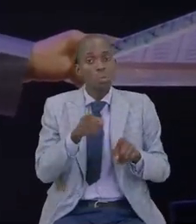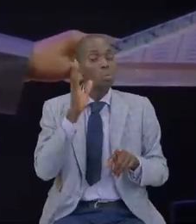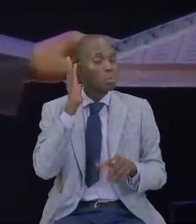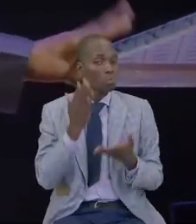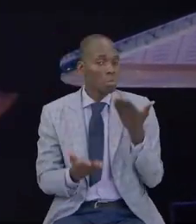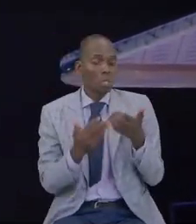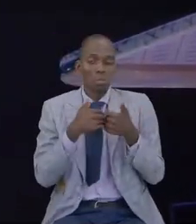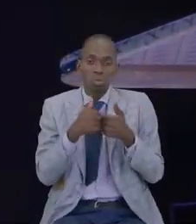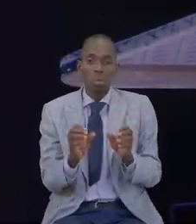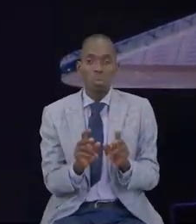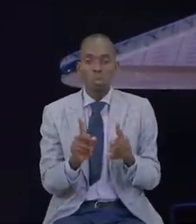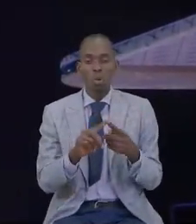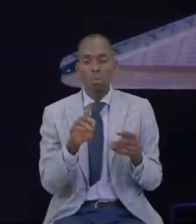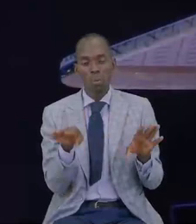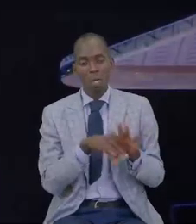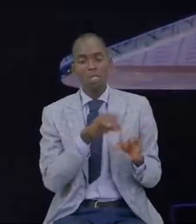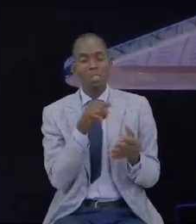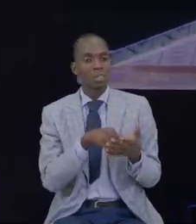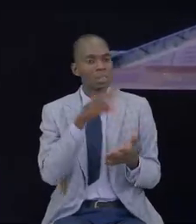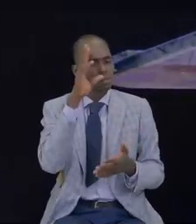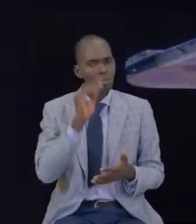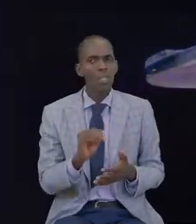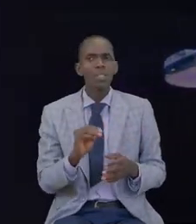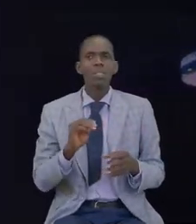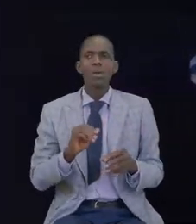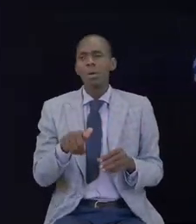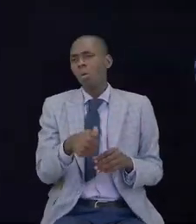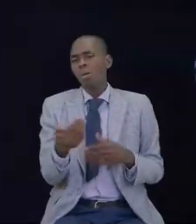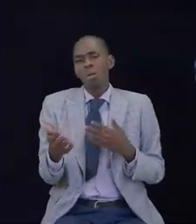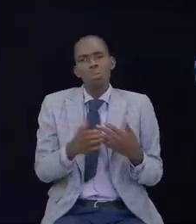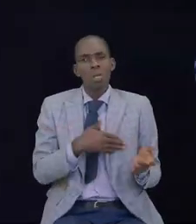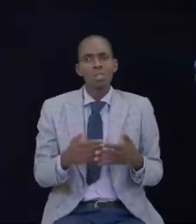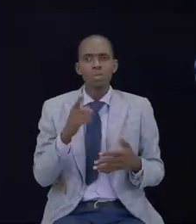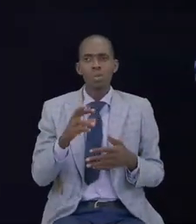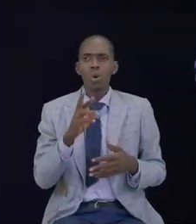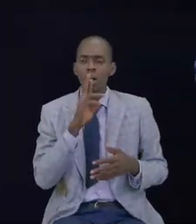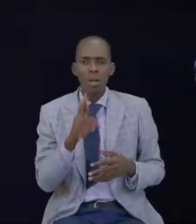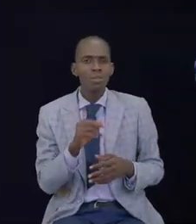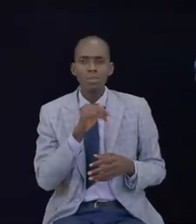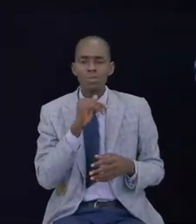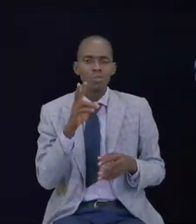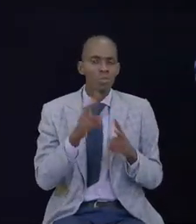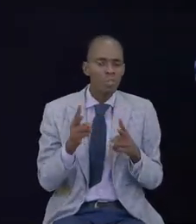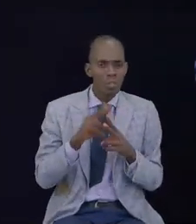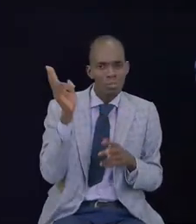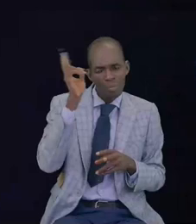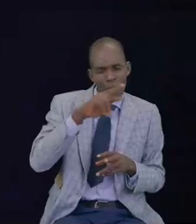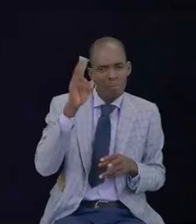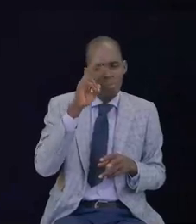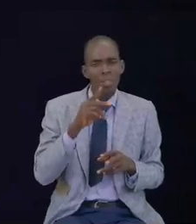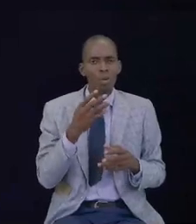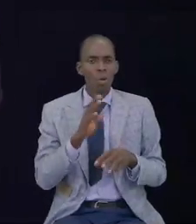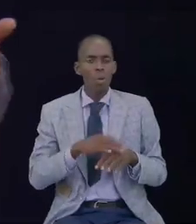cet homme. Ou quelle que soit l'autre condition, l'autre cas. Et tu as été négligent, tu as fait quelque chose que tu ne devais pas faire.